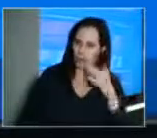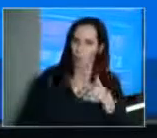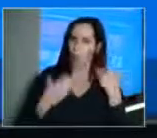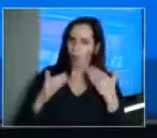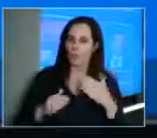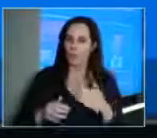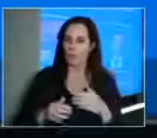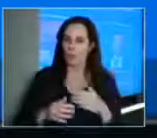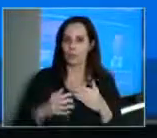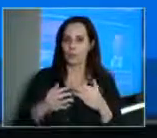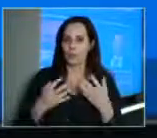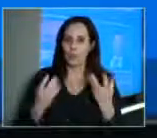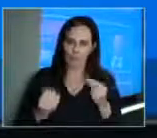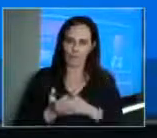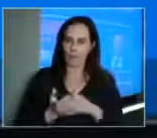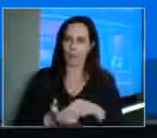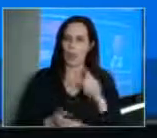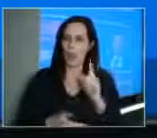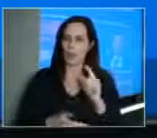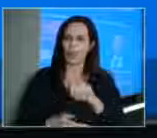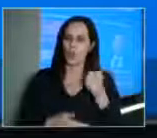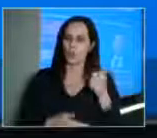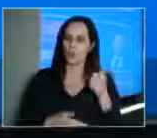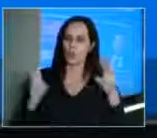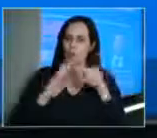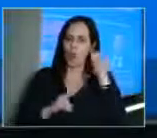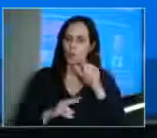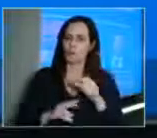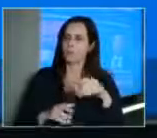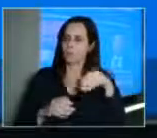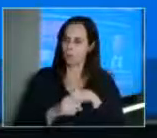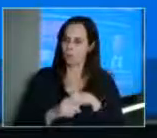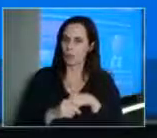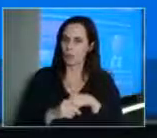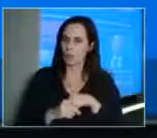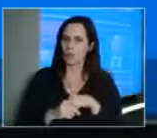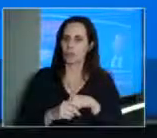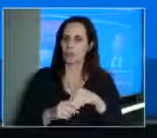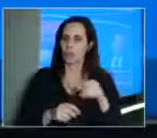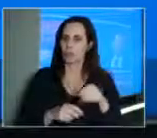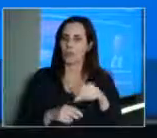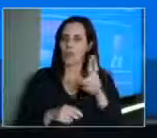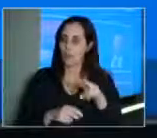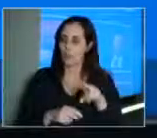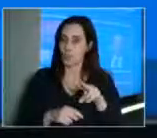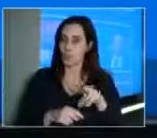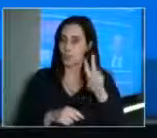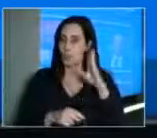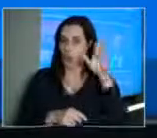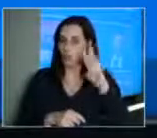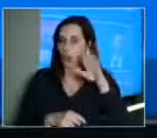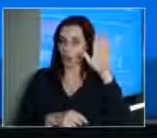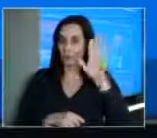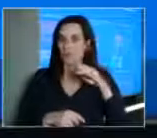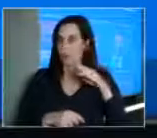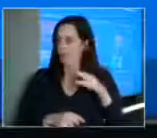טרנד מהרבה סיבות, אבל קודם כל, כחול לבן מורכבת, כפי שאת יודעת היטב, בין היתר מיש עתיד. ליש עתיד